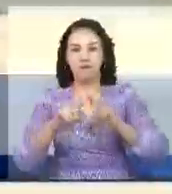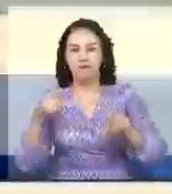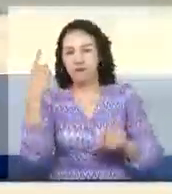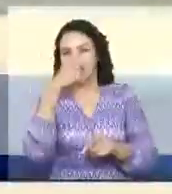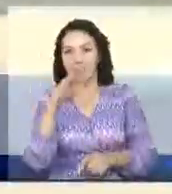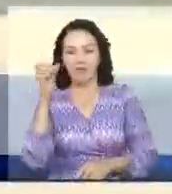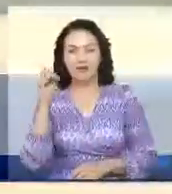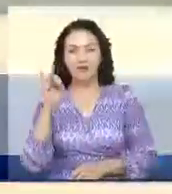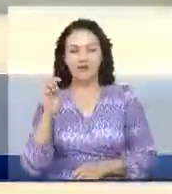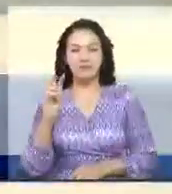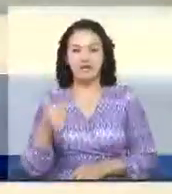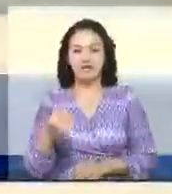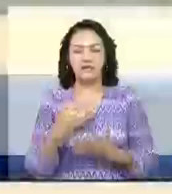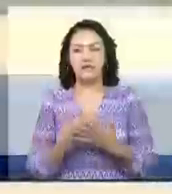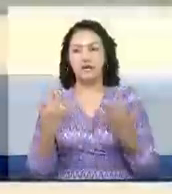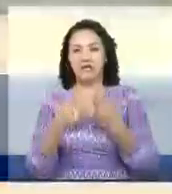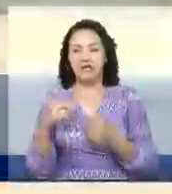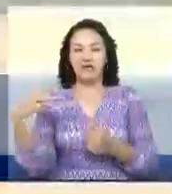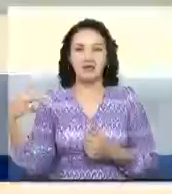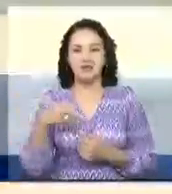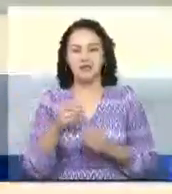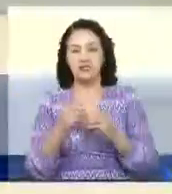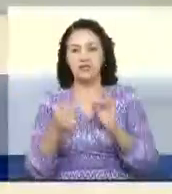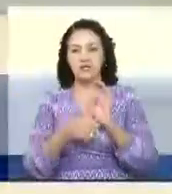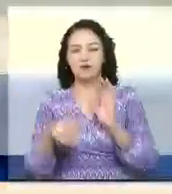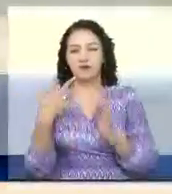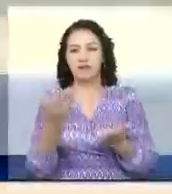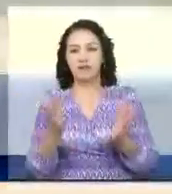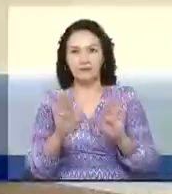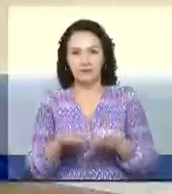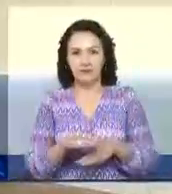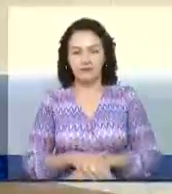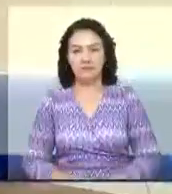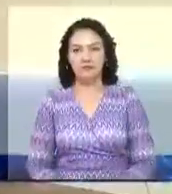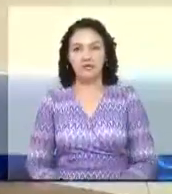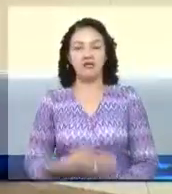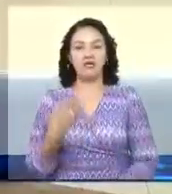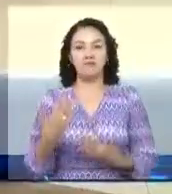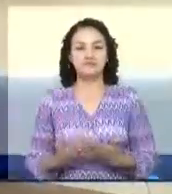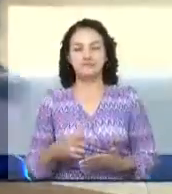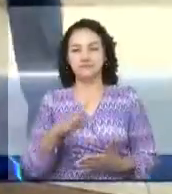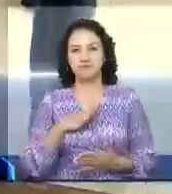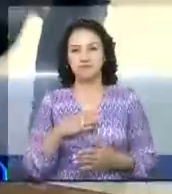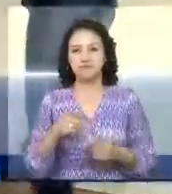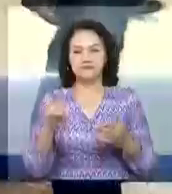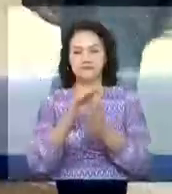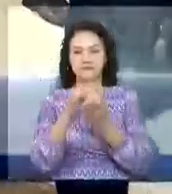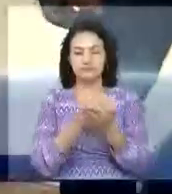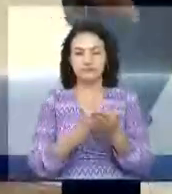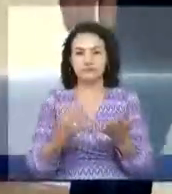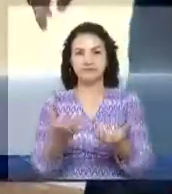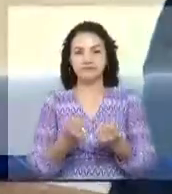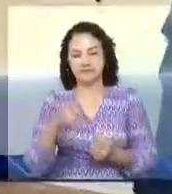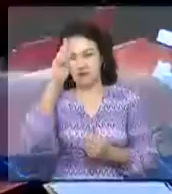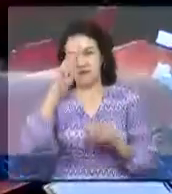школу «Балимсмарт», которая рассчитана на 2650 мест. Отметим, что накануне был опубликован список получателей